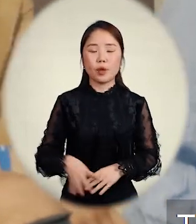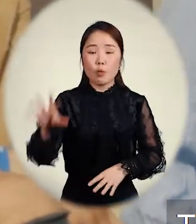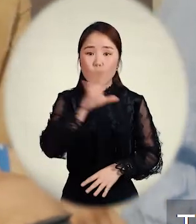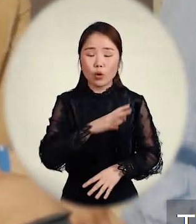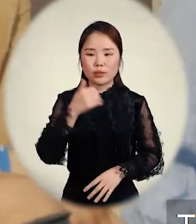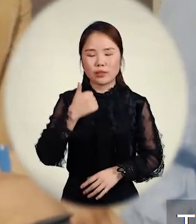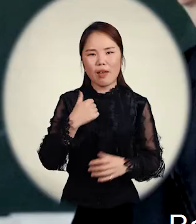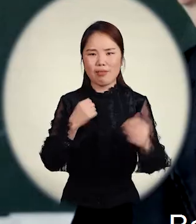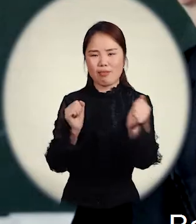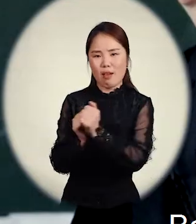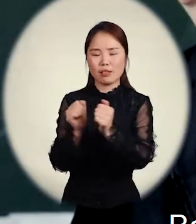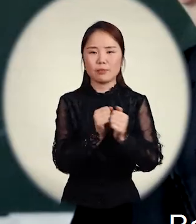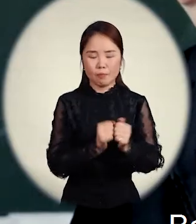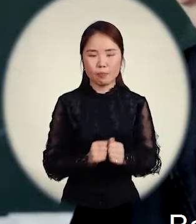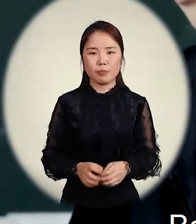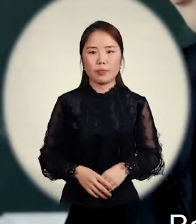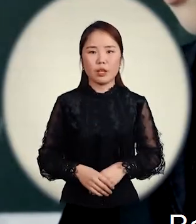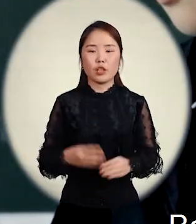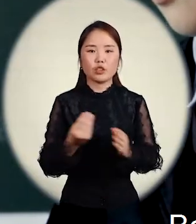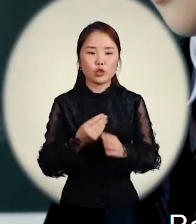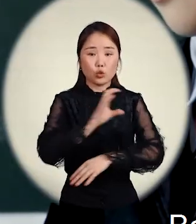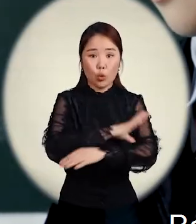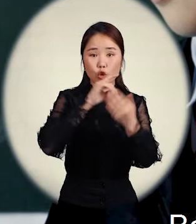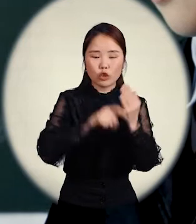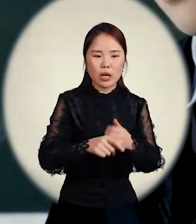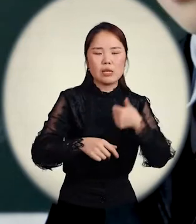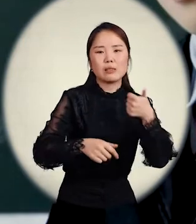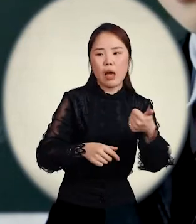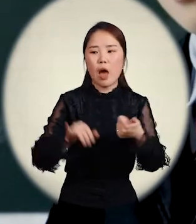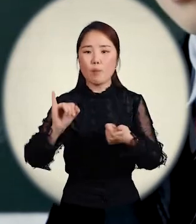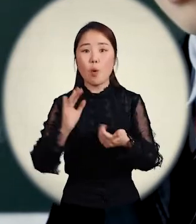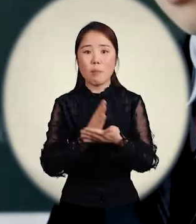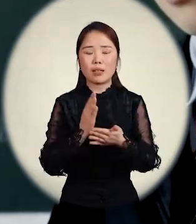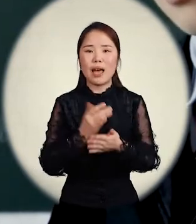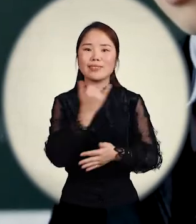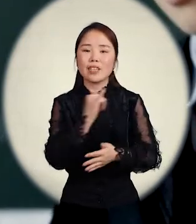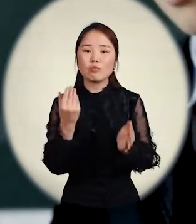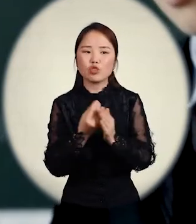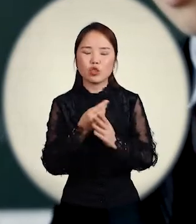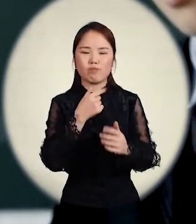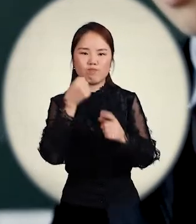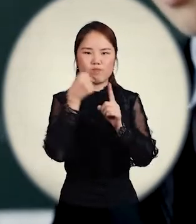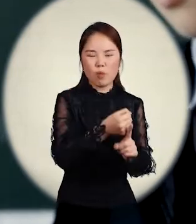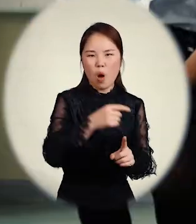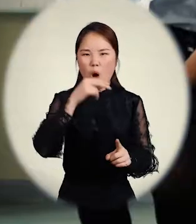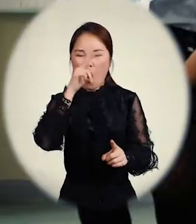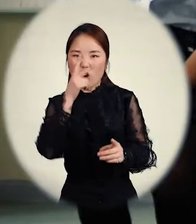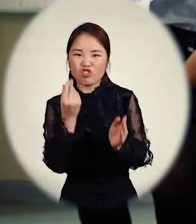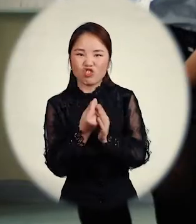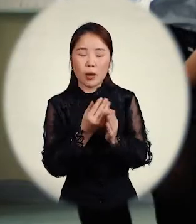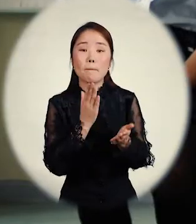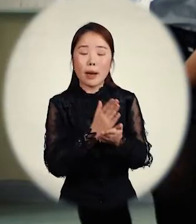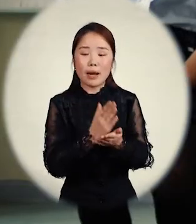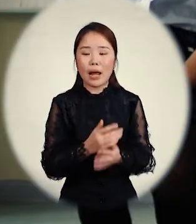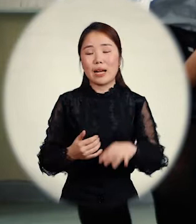Бүгдэр нь надтай найз. Одоо сургуульд та мууч хүн байсан, сайн хүн байсан. Одоо зарим нь болохоор ингээл тийм хүмүүсүүдийг дээрлэхэл чи тийм юм ингээл.